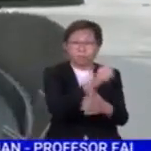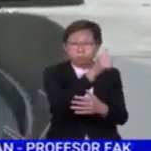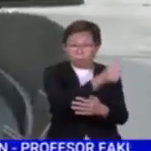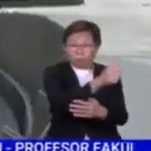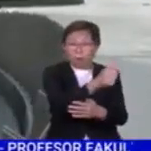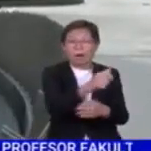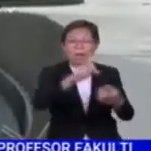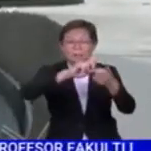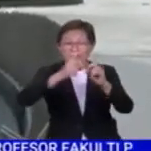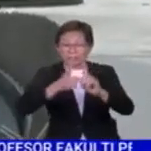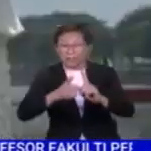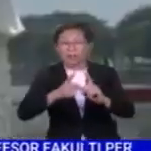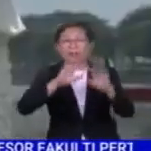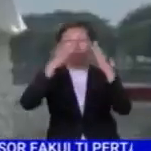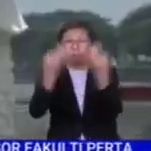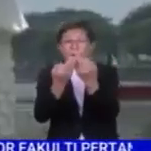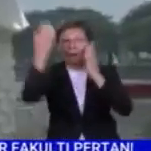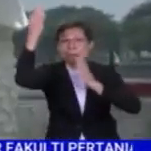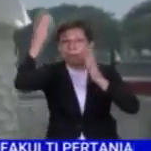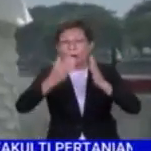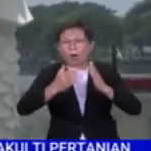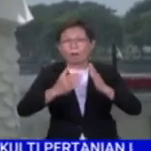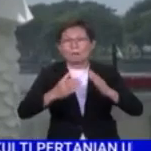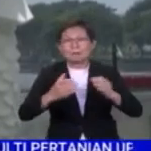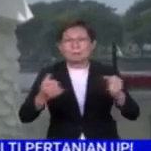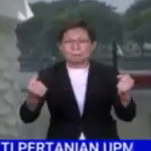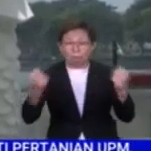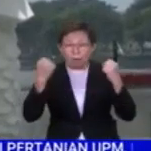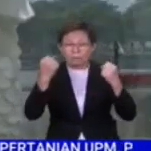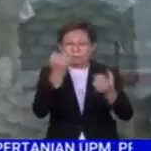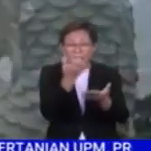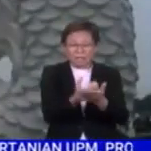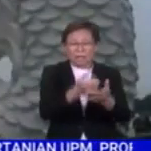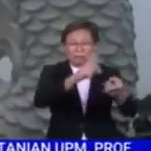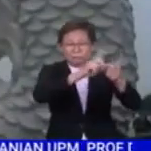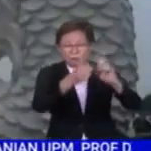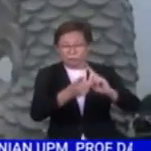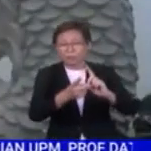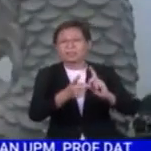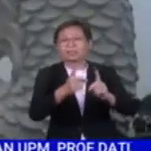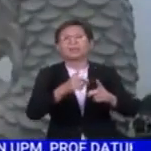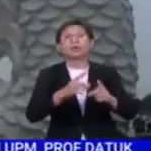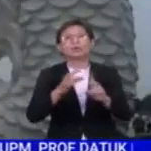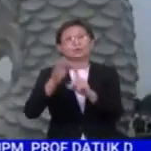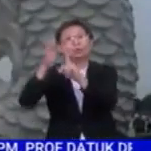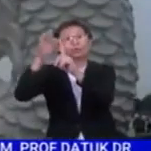Keluarga Malaysia PEDI yang memperkasa kegiatan ekonomi digital khususnya di luar bandar.